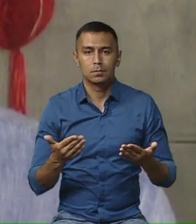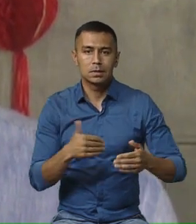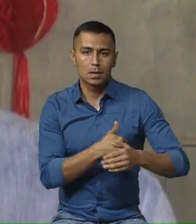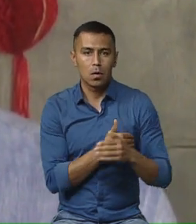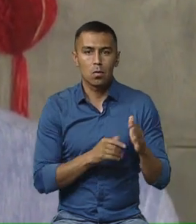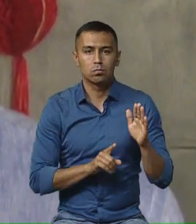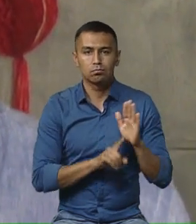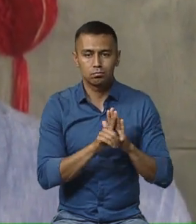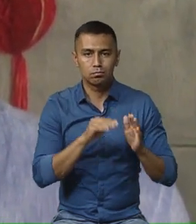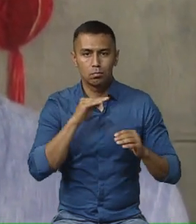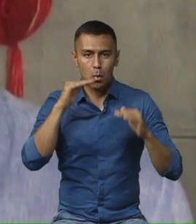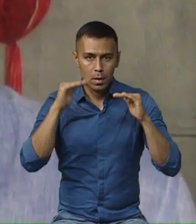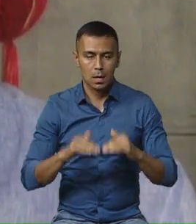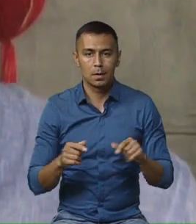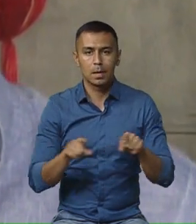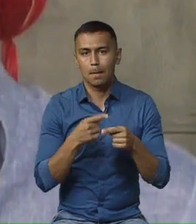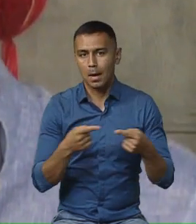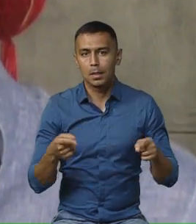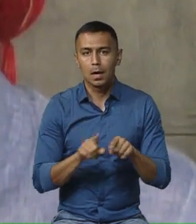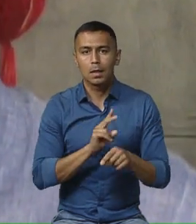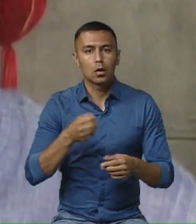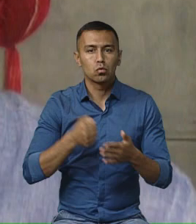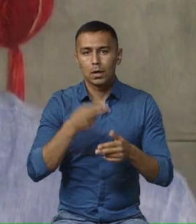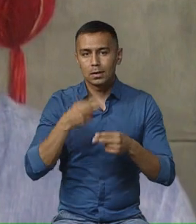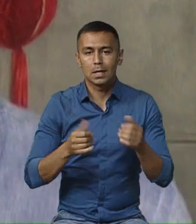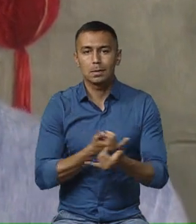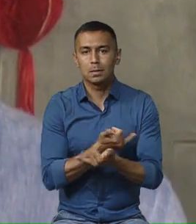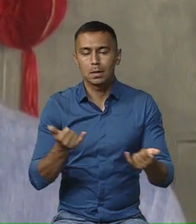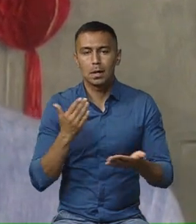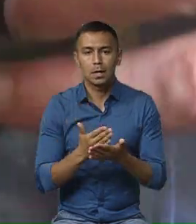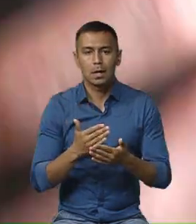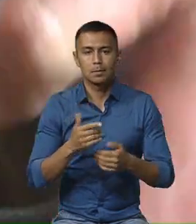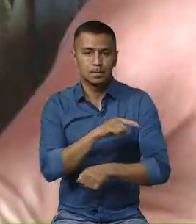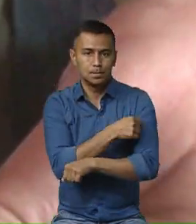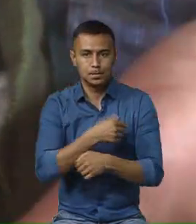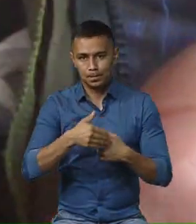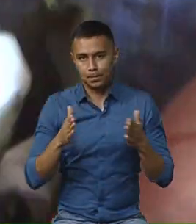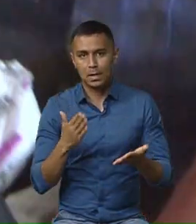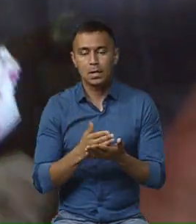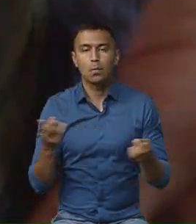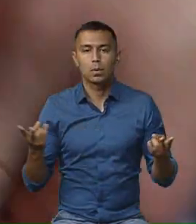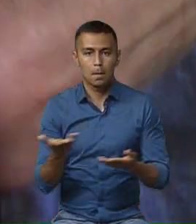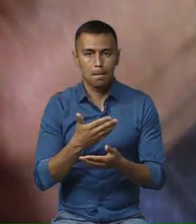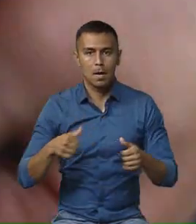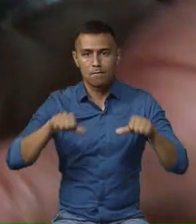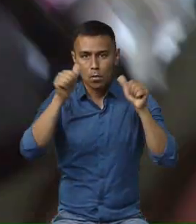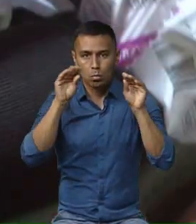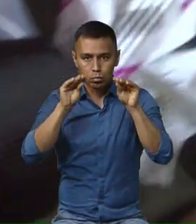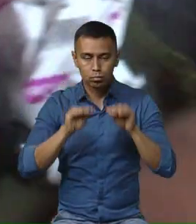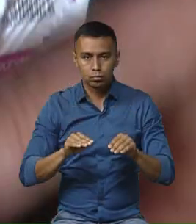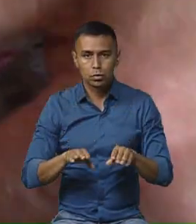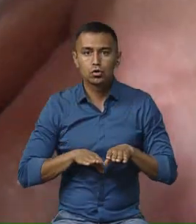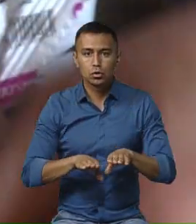такими препаратами. І також ще не до кінця забезпечення є аптечками. Є потреба, і ми формуємо,